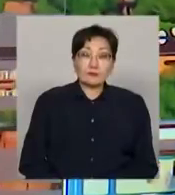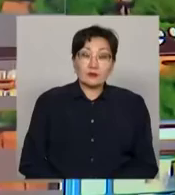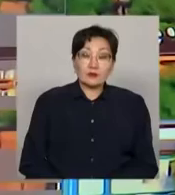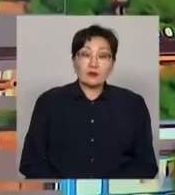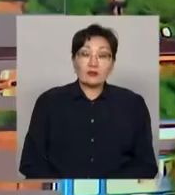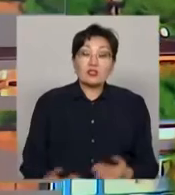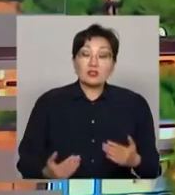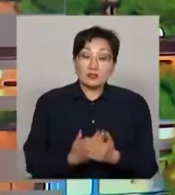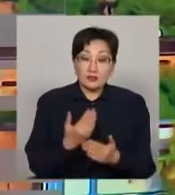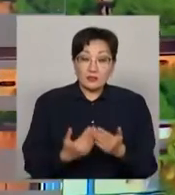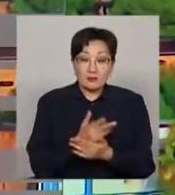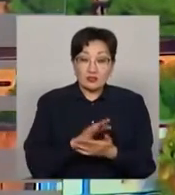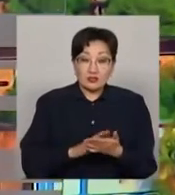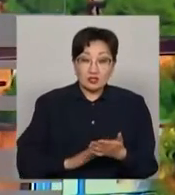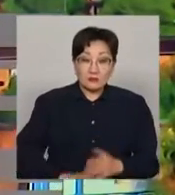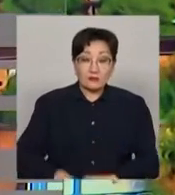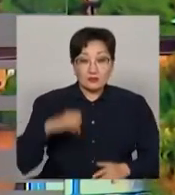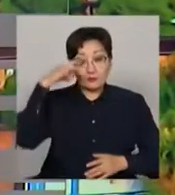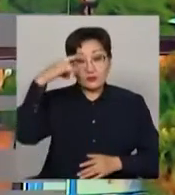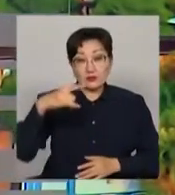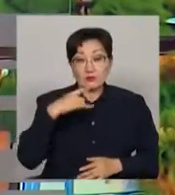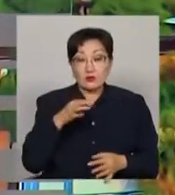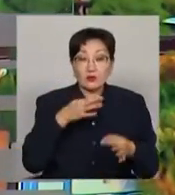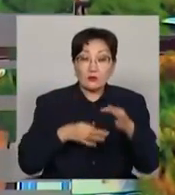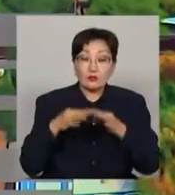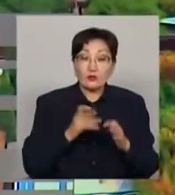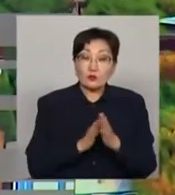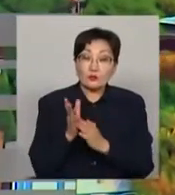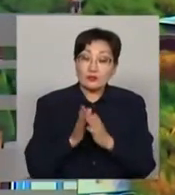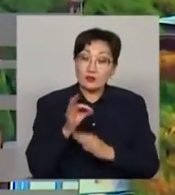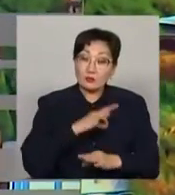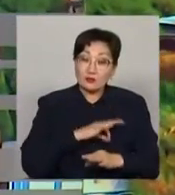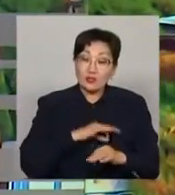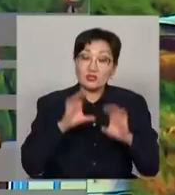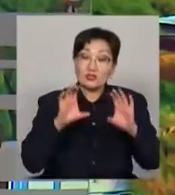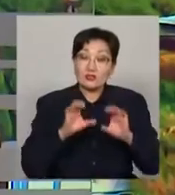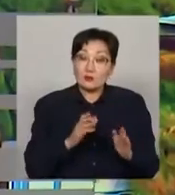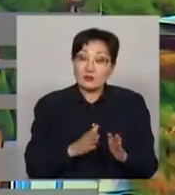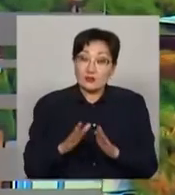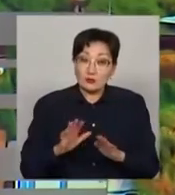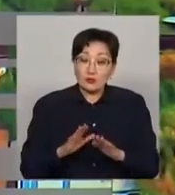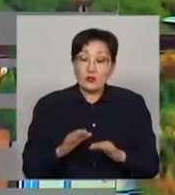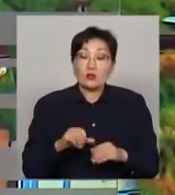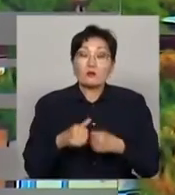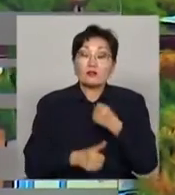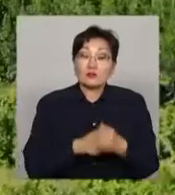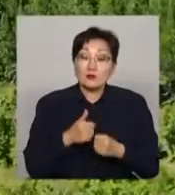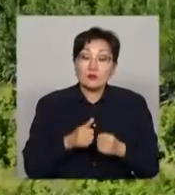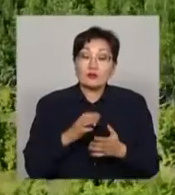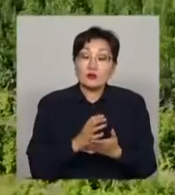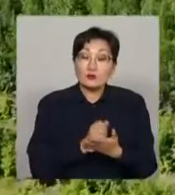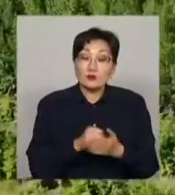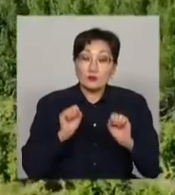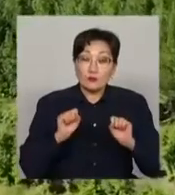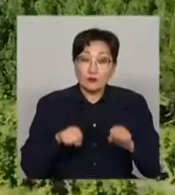Құрметті көрермен, хабарымызды әрі қарай жалғастырамыз. Қазақстанда дәрілік өсімдіктерді пайдалану заңмен реттелмеген. Бұл шикізат қорларының сарқылуына әкелуі